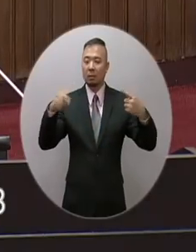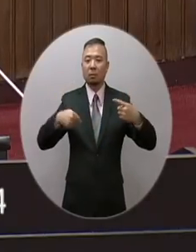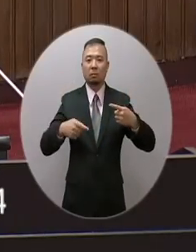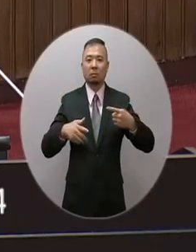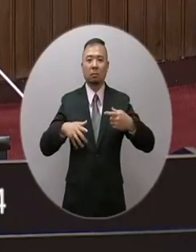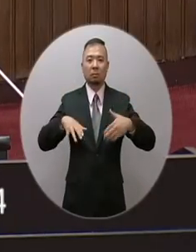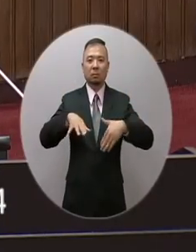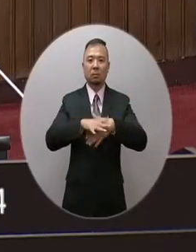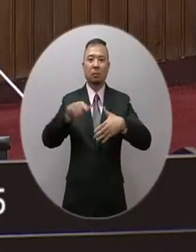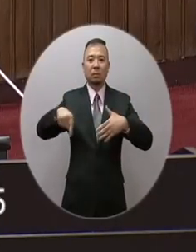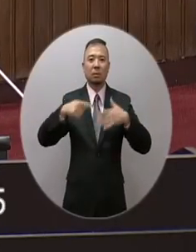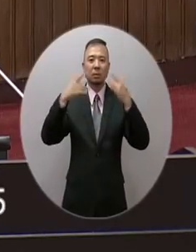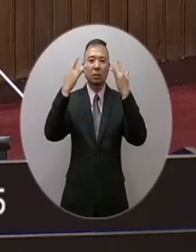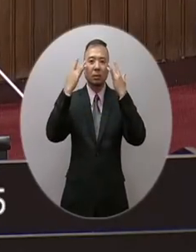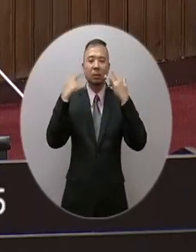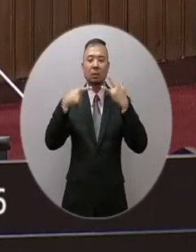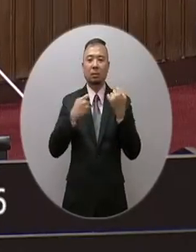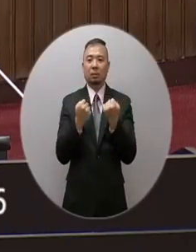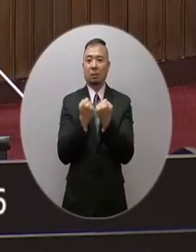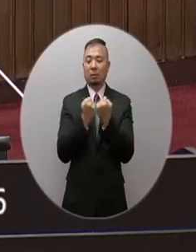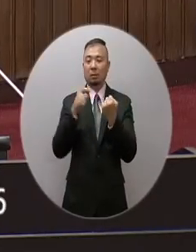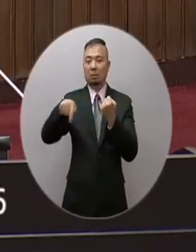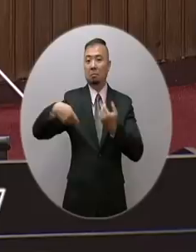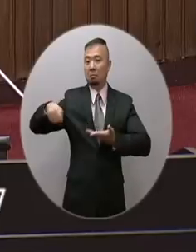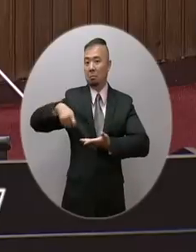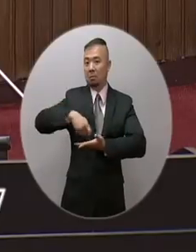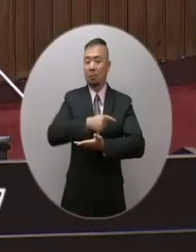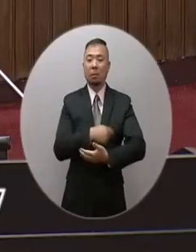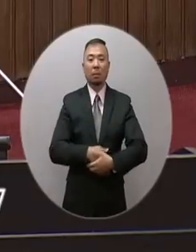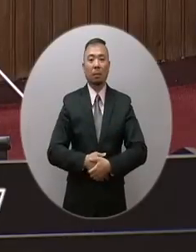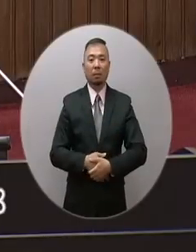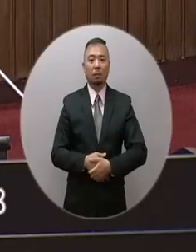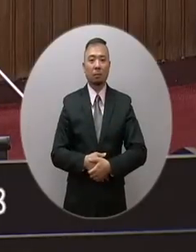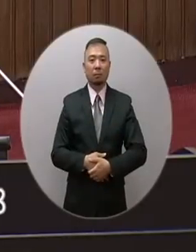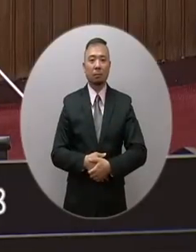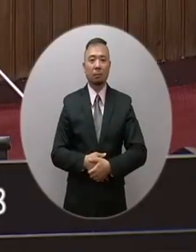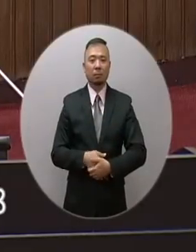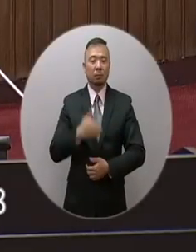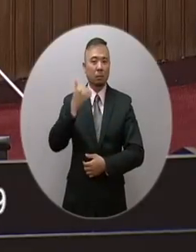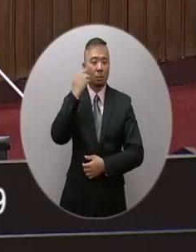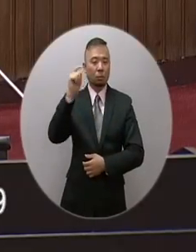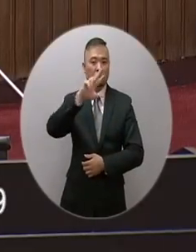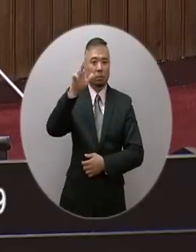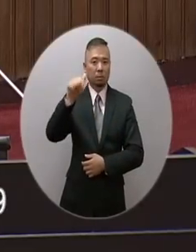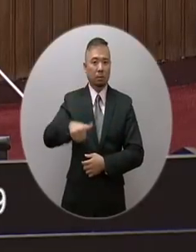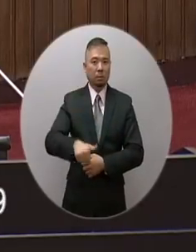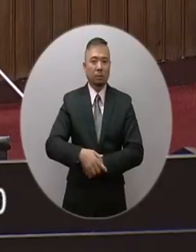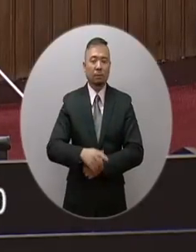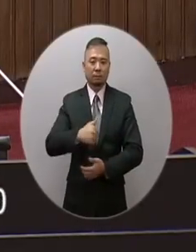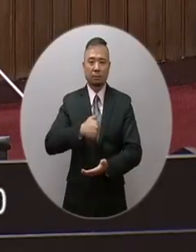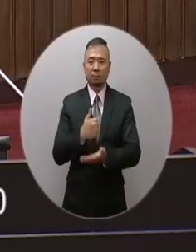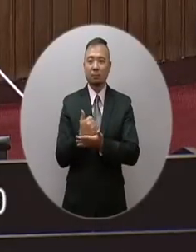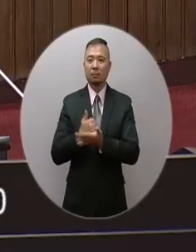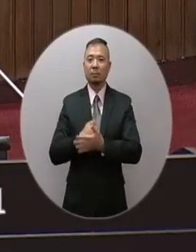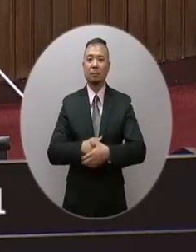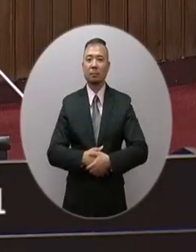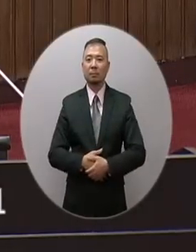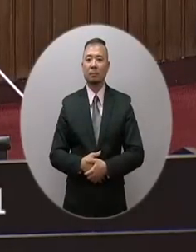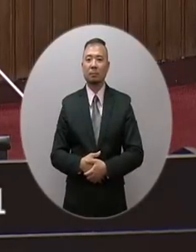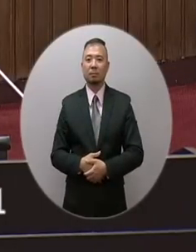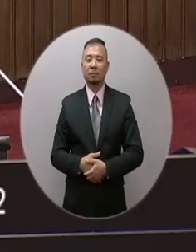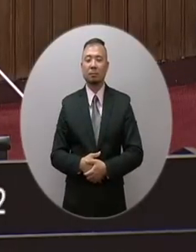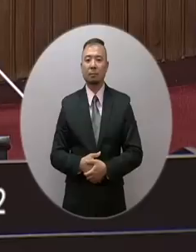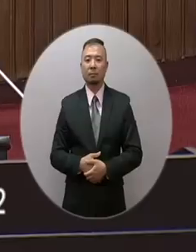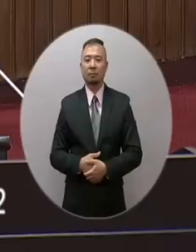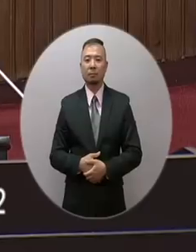写道：所谓得天下者，非为其履事位，称尊号为言